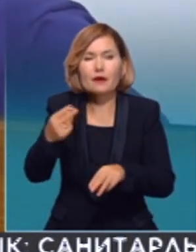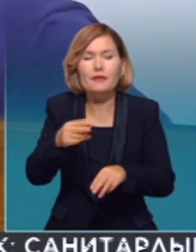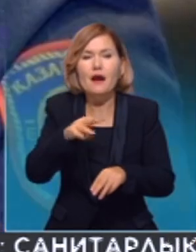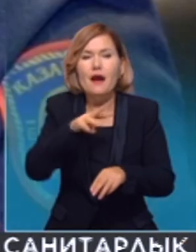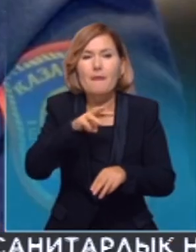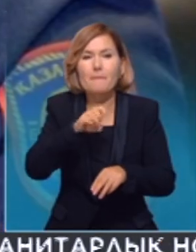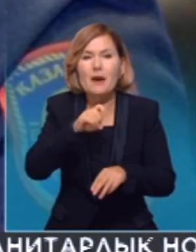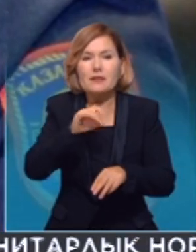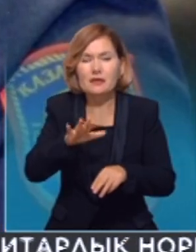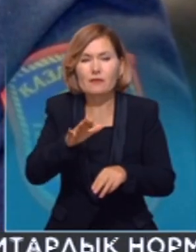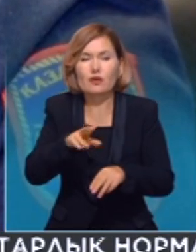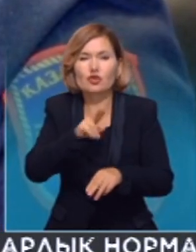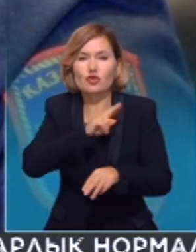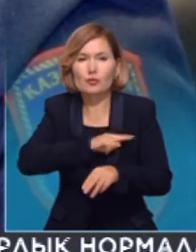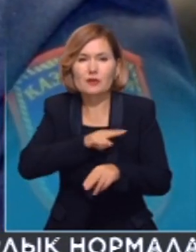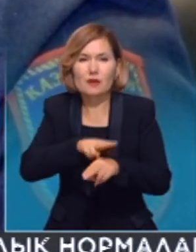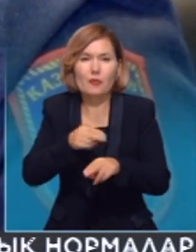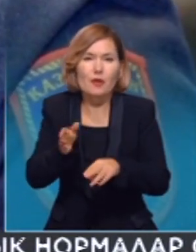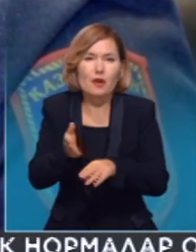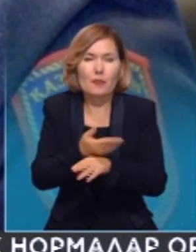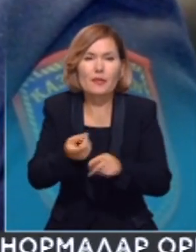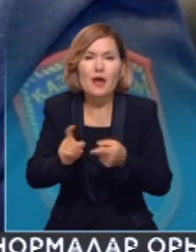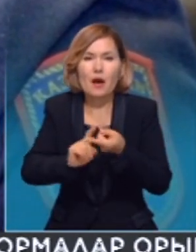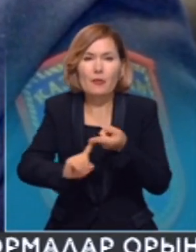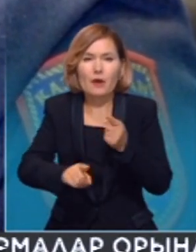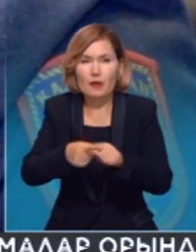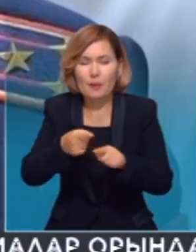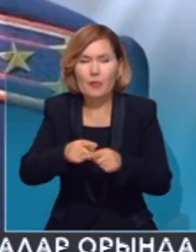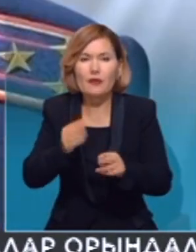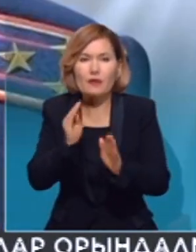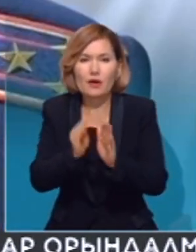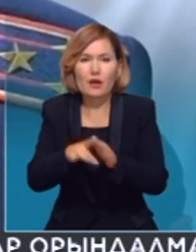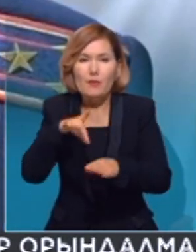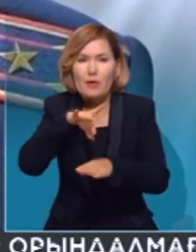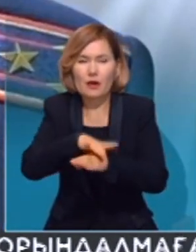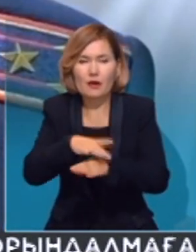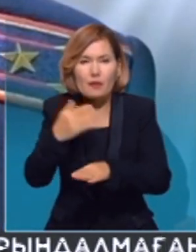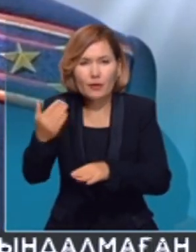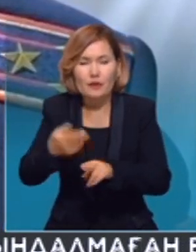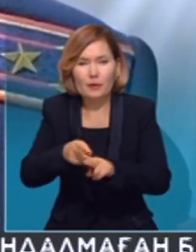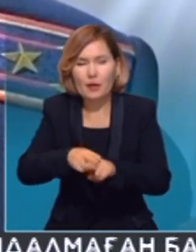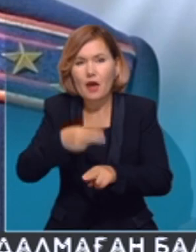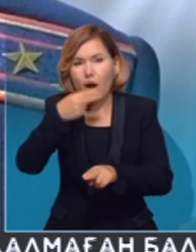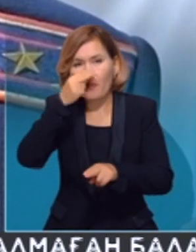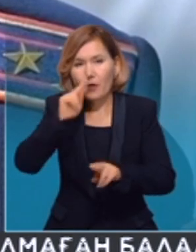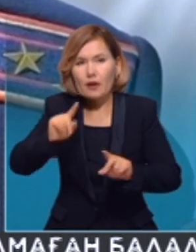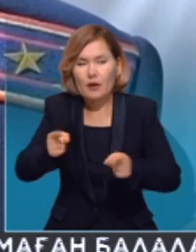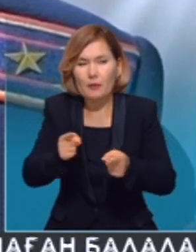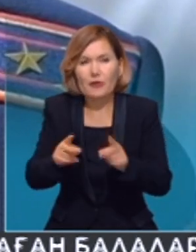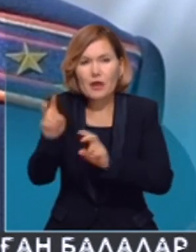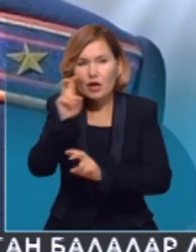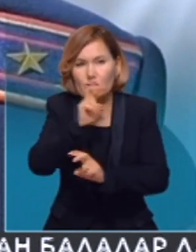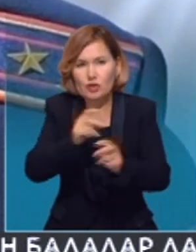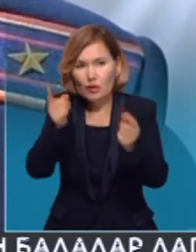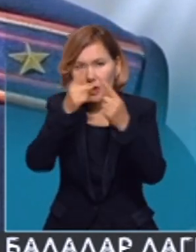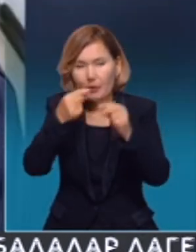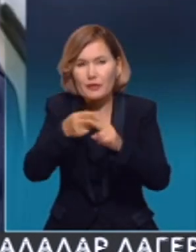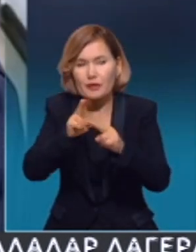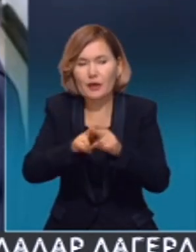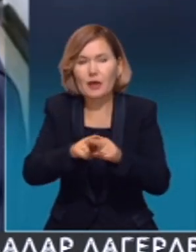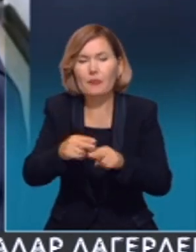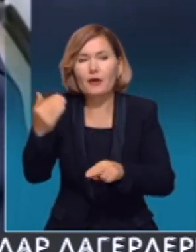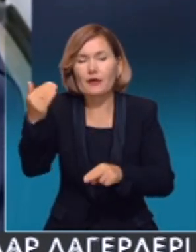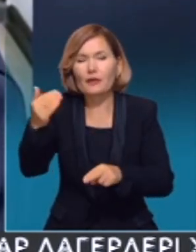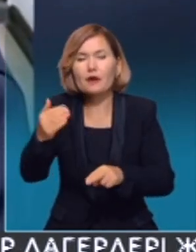қызметінен босатылған болатын. Іле оған сыбайлас жемқорлыққа қатысты аса ауыр қылмыс жасады деген хайп тағылып іздеу жарияланды. Күдікті